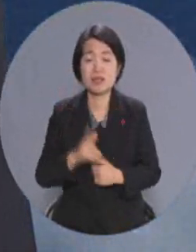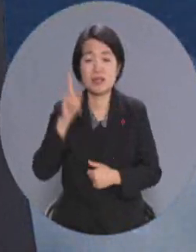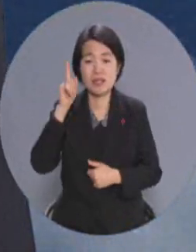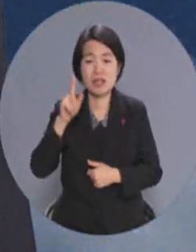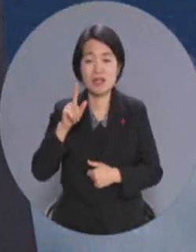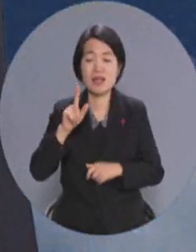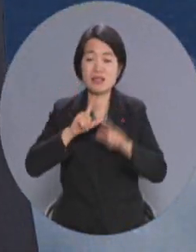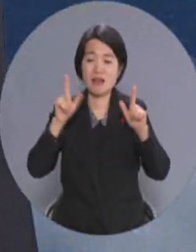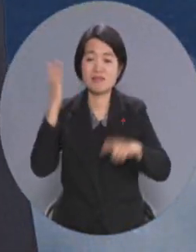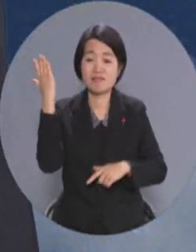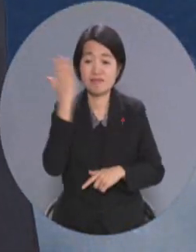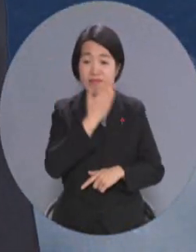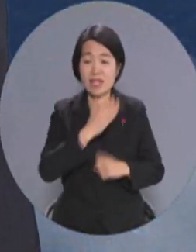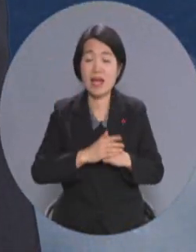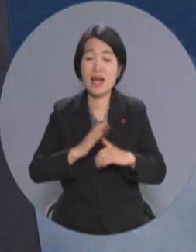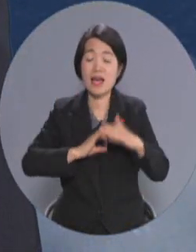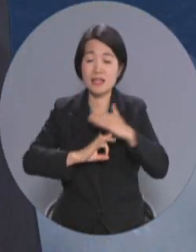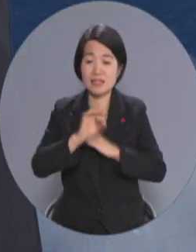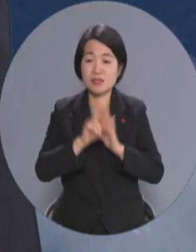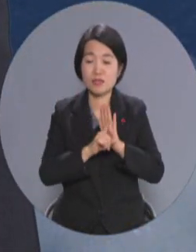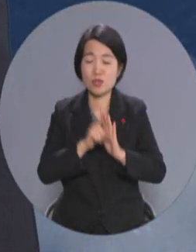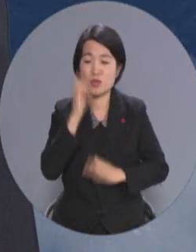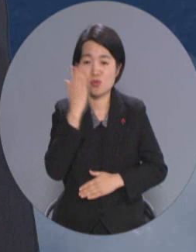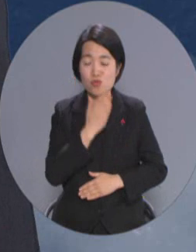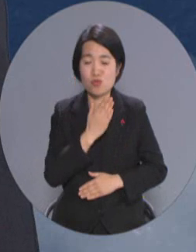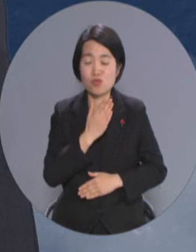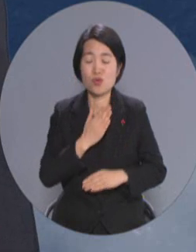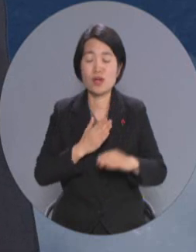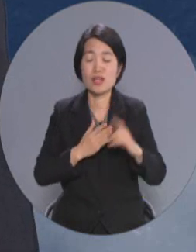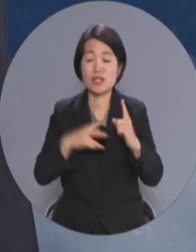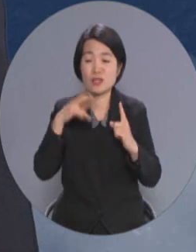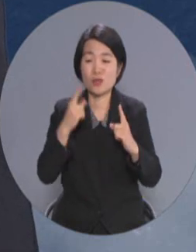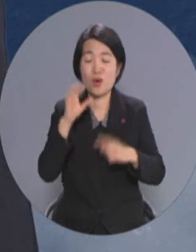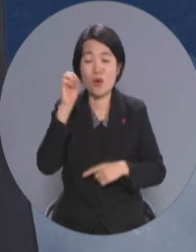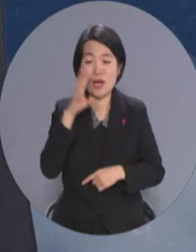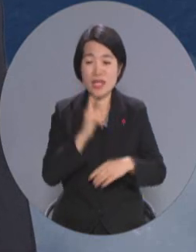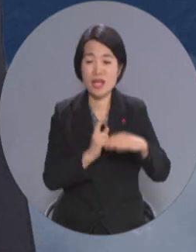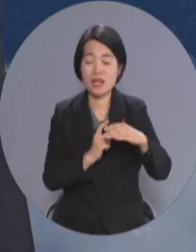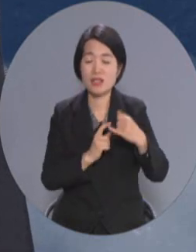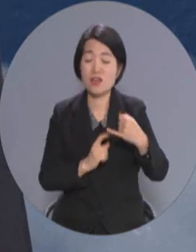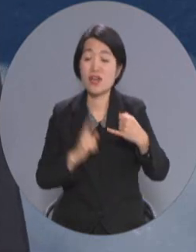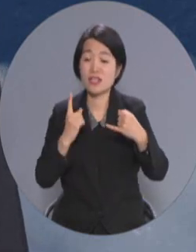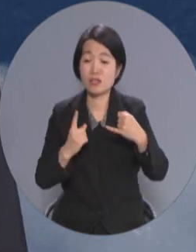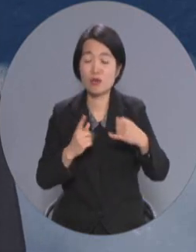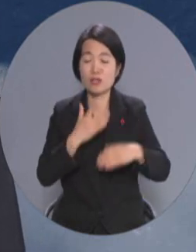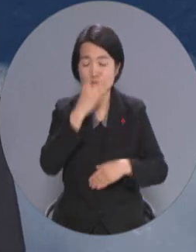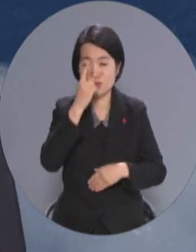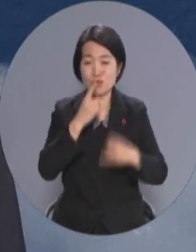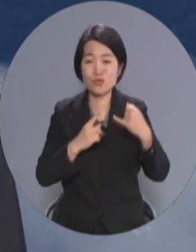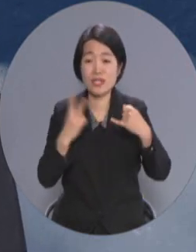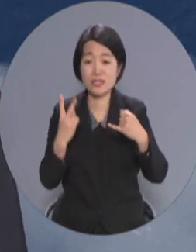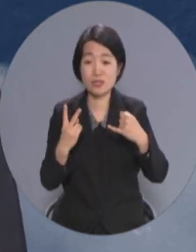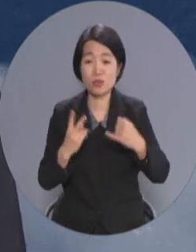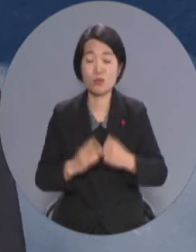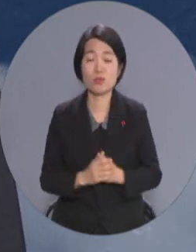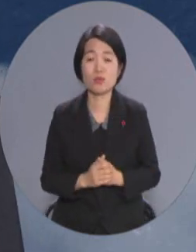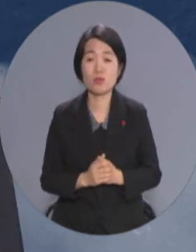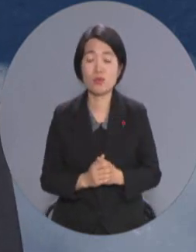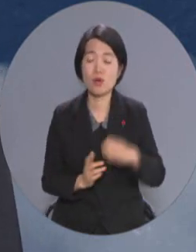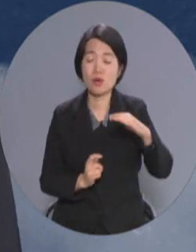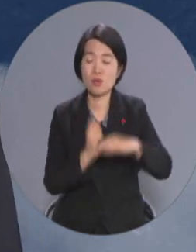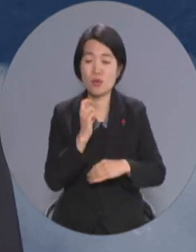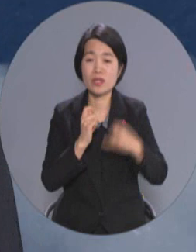대체로 맑은 가운데 아침 기운은 여수가 영상 1도 광향 영하 1도 순천 영하 2도 예상되고요